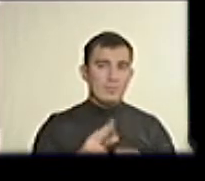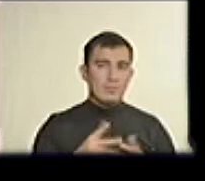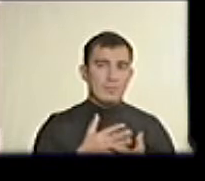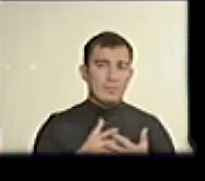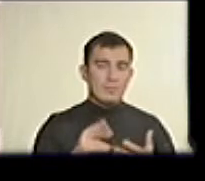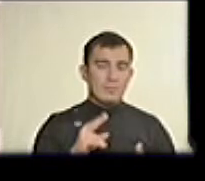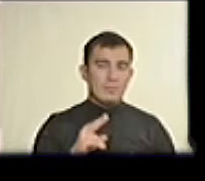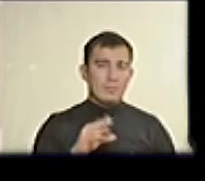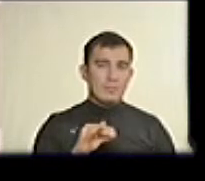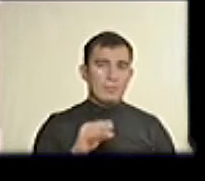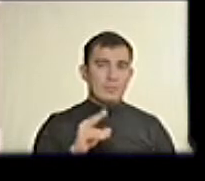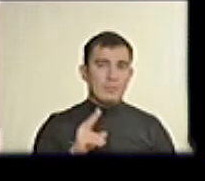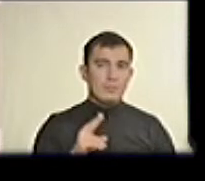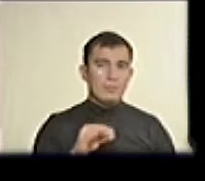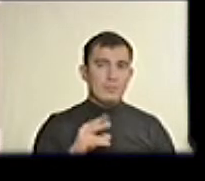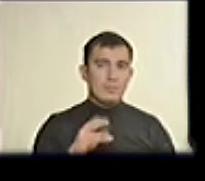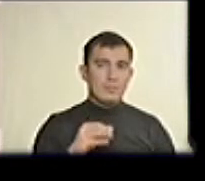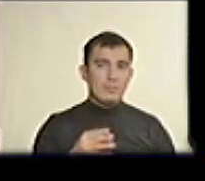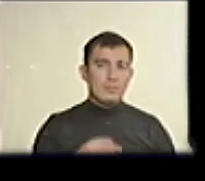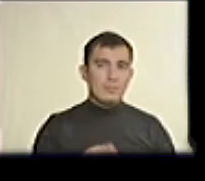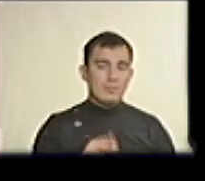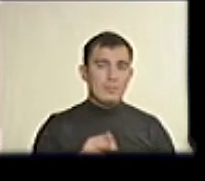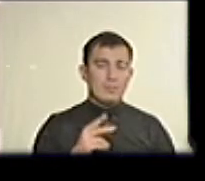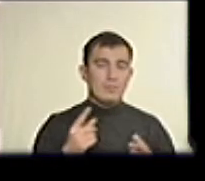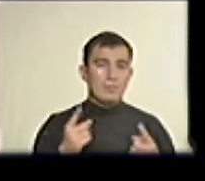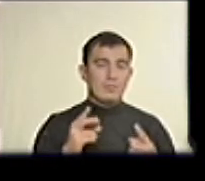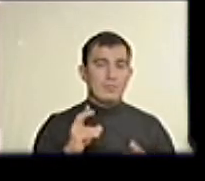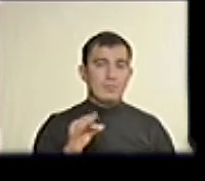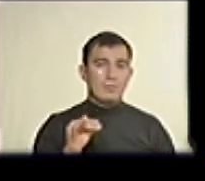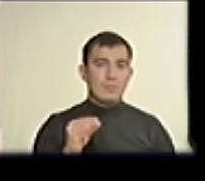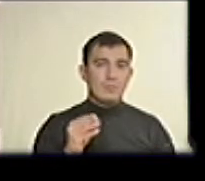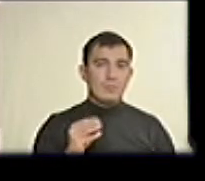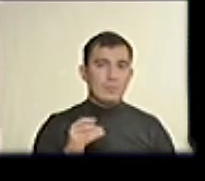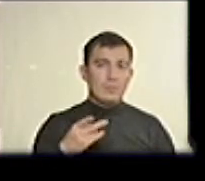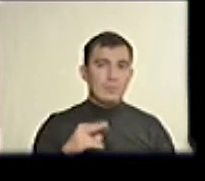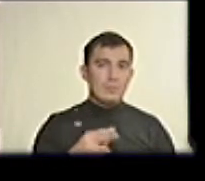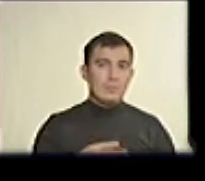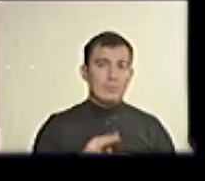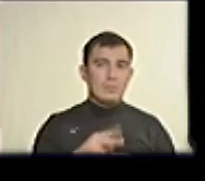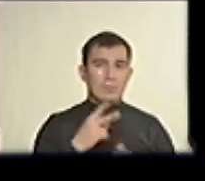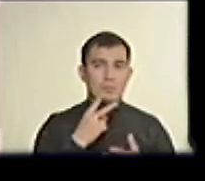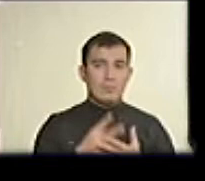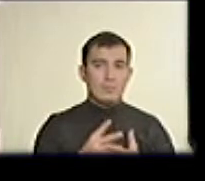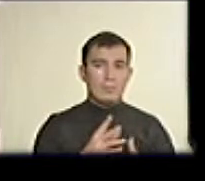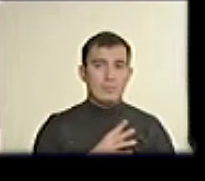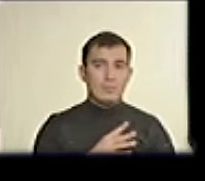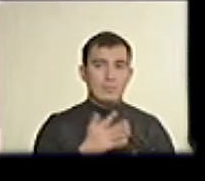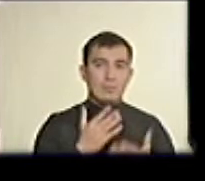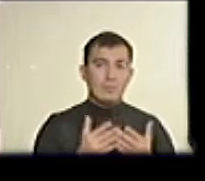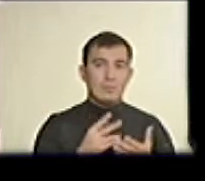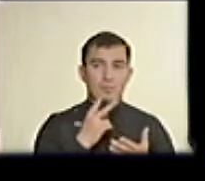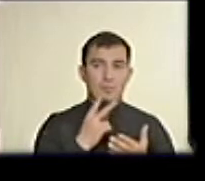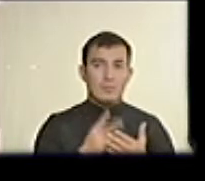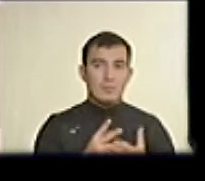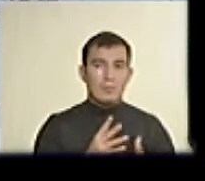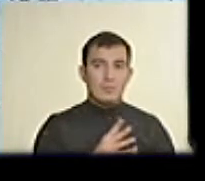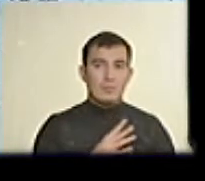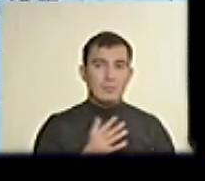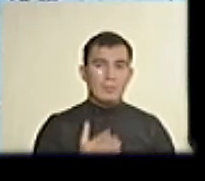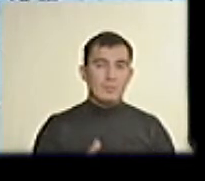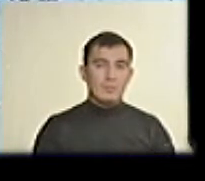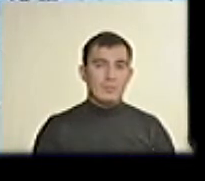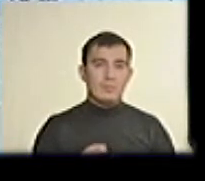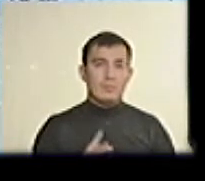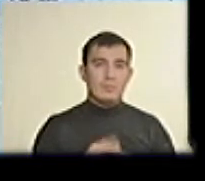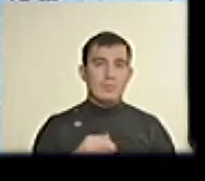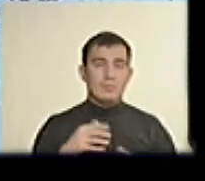uchun ham jon jahdi bilan Buyuk Britaniyaga qarshi chiqadi. Mana quyidagi rasmda ham ko'rgan bo'lsangiz, bu yerda o'sha